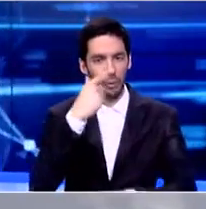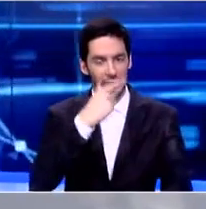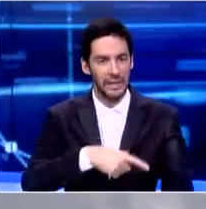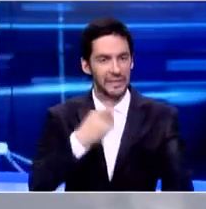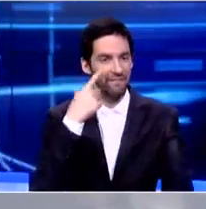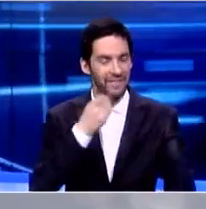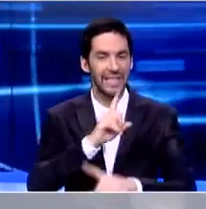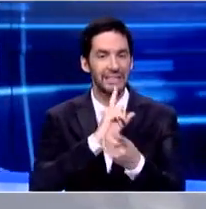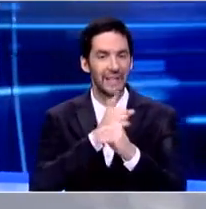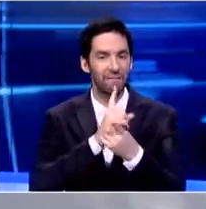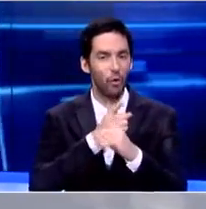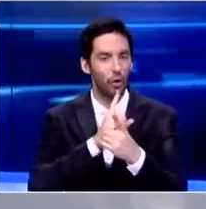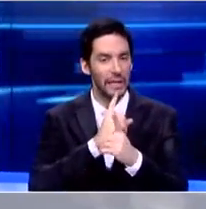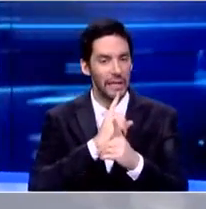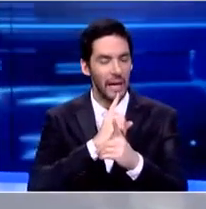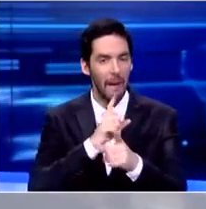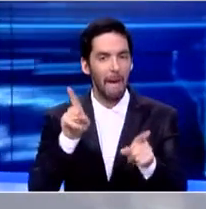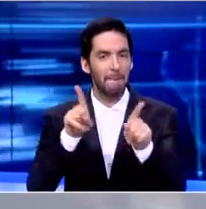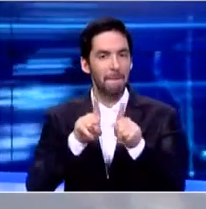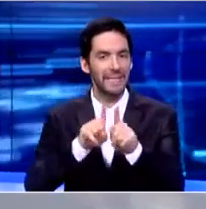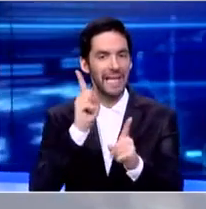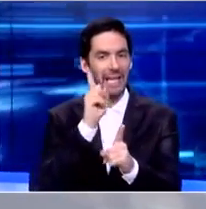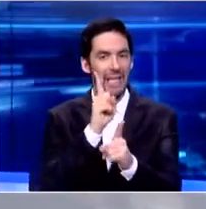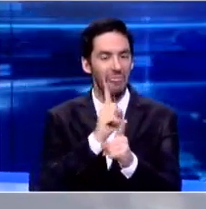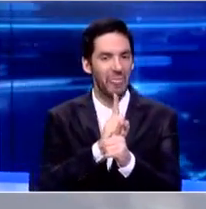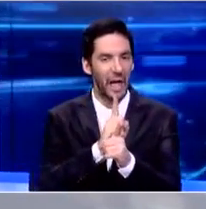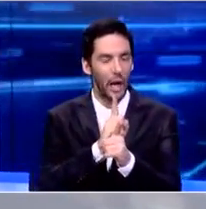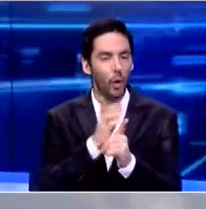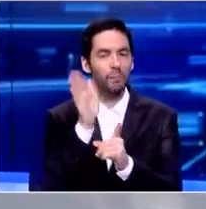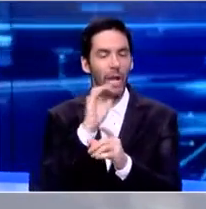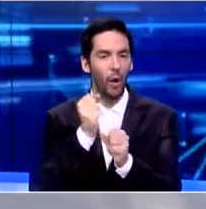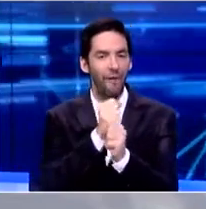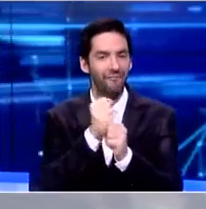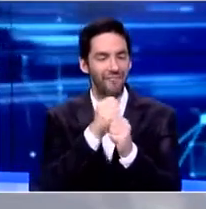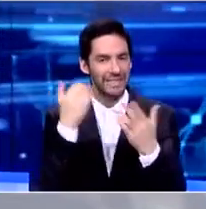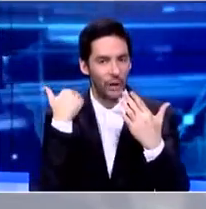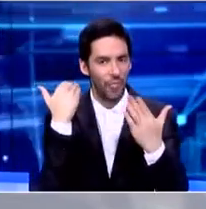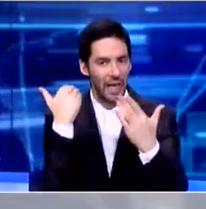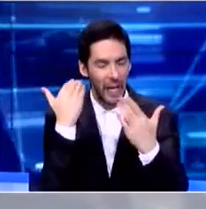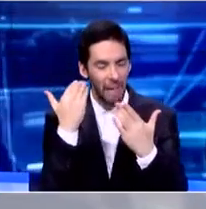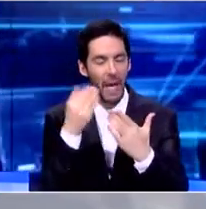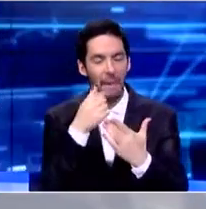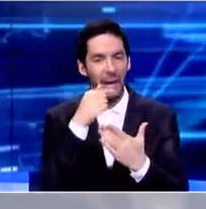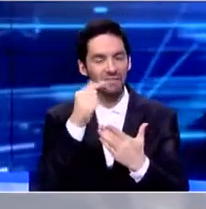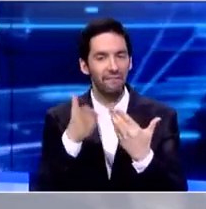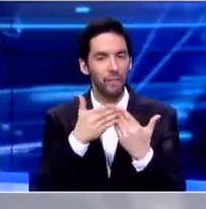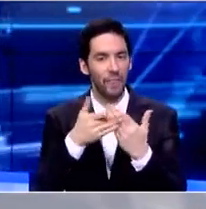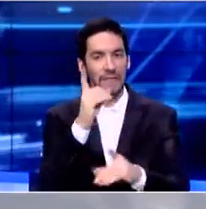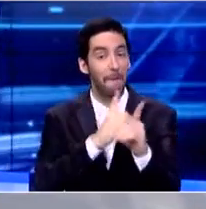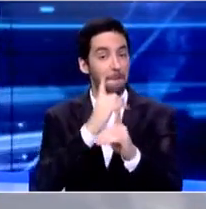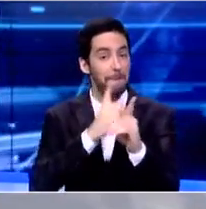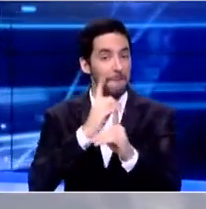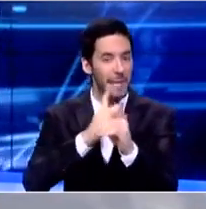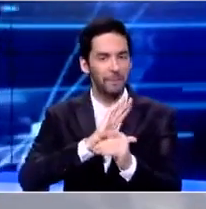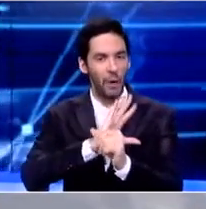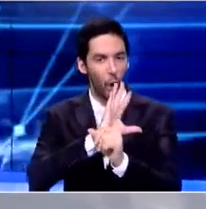με εξειδικευμένο κέντρο αποκατάστασης, στο οποίο θα φιλοξενούνται ασθενείς θετικοί στον κορονοϊό που εξέρχονται